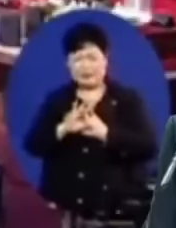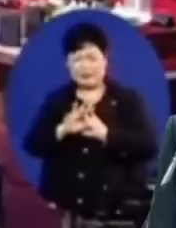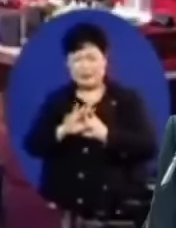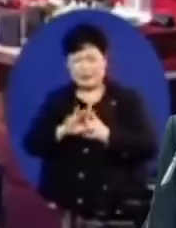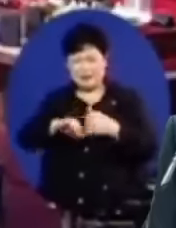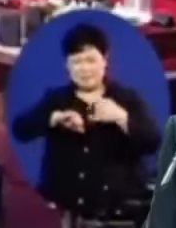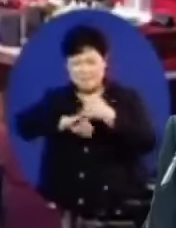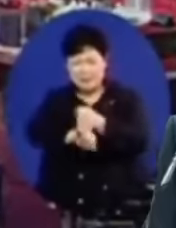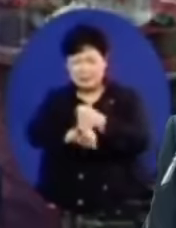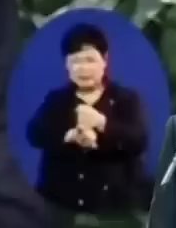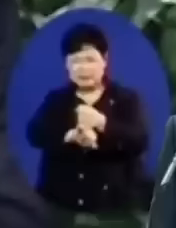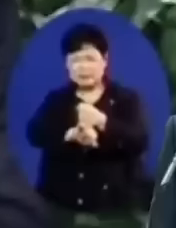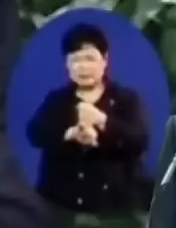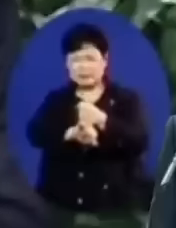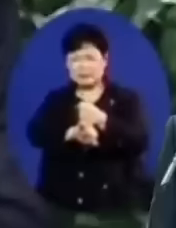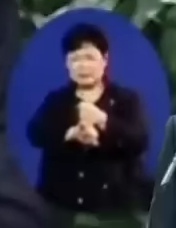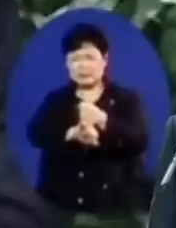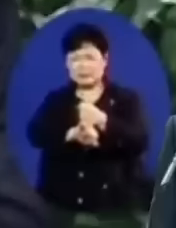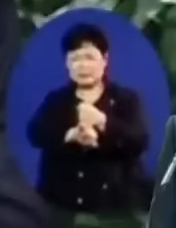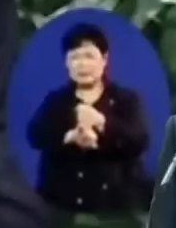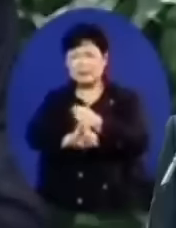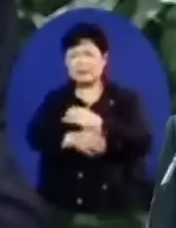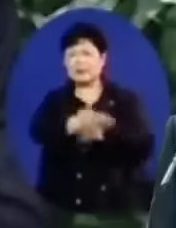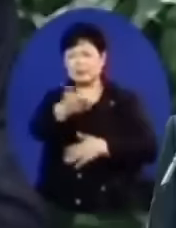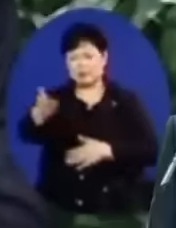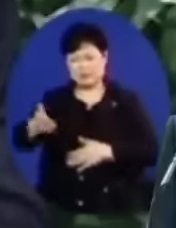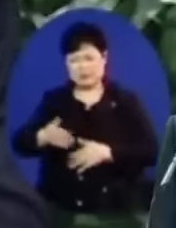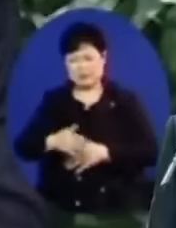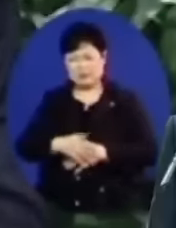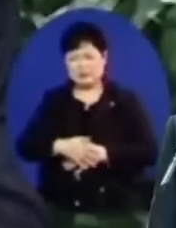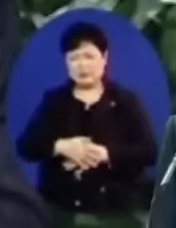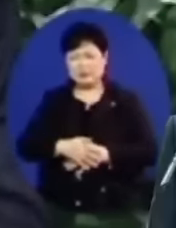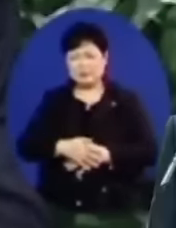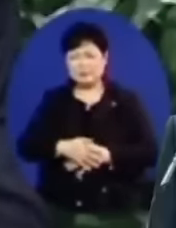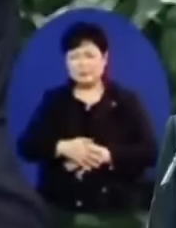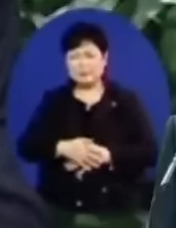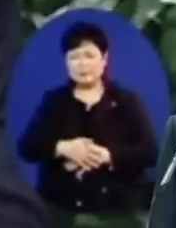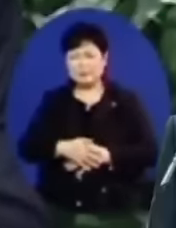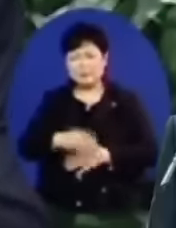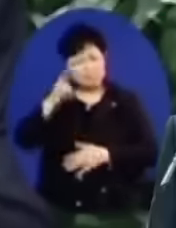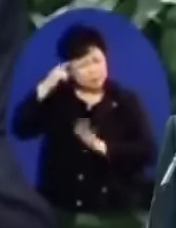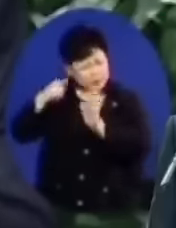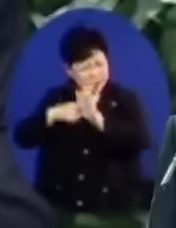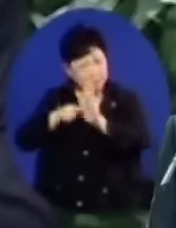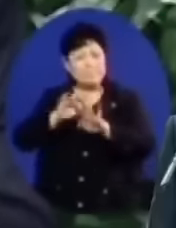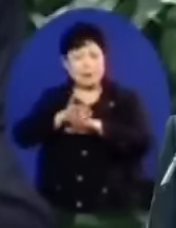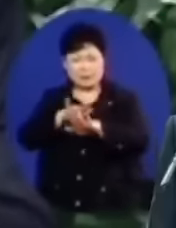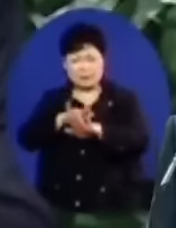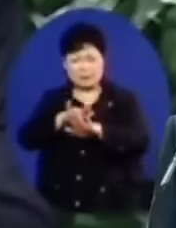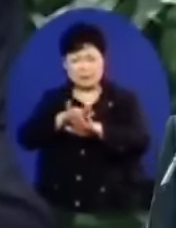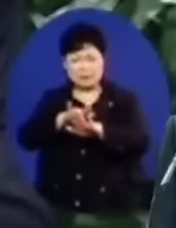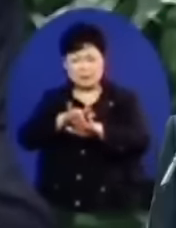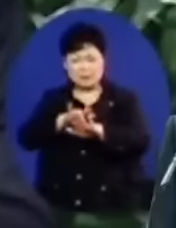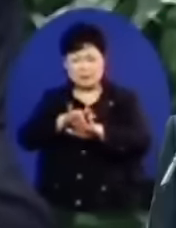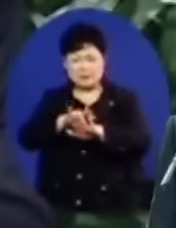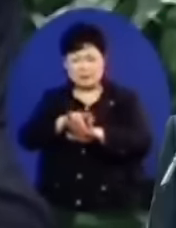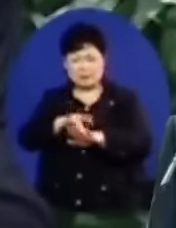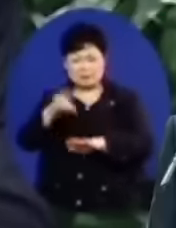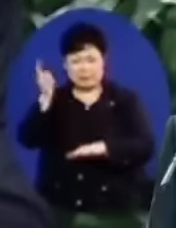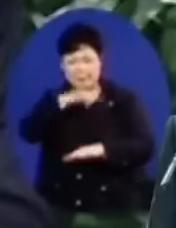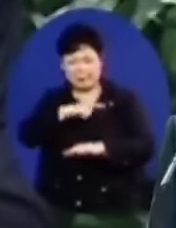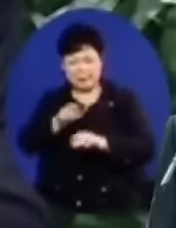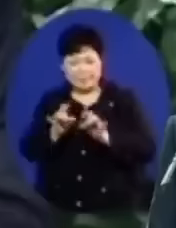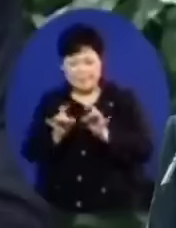반드시 온다는 것을 아십시오. 의뢰의 마귀는 와서 부정적인 생각을 던지는데